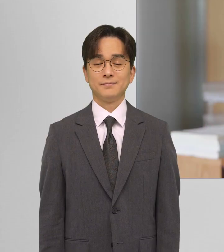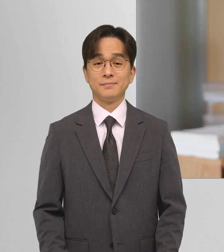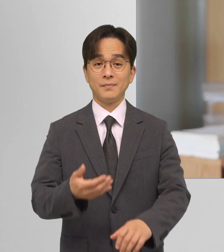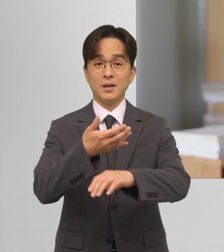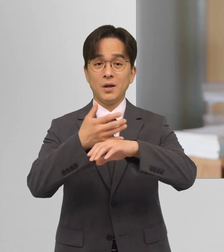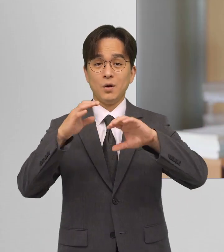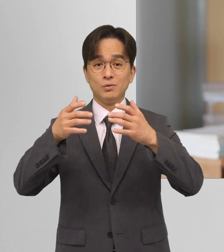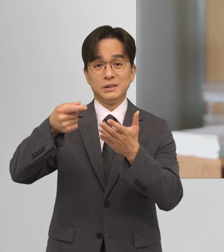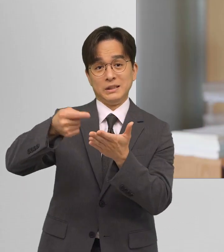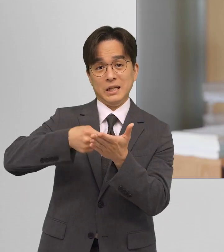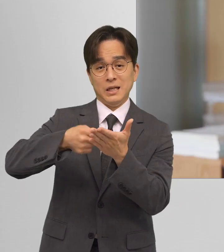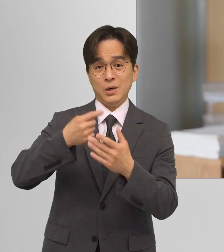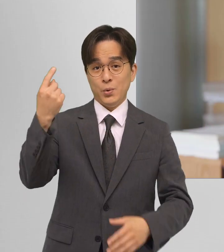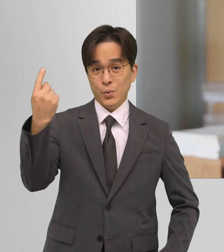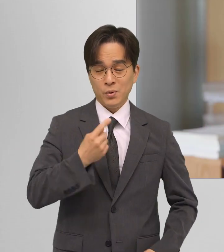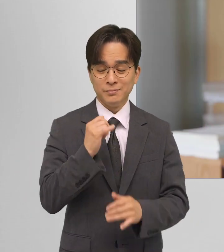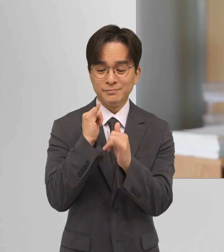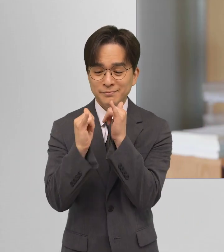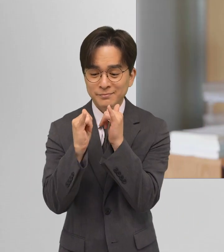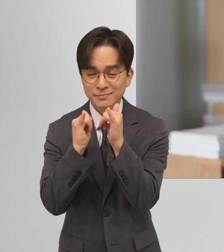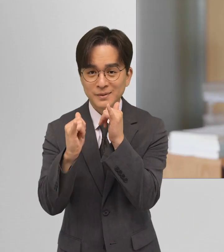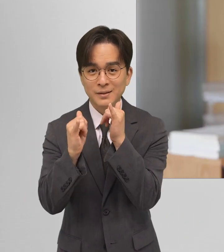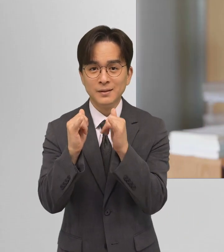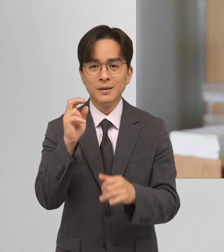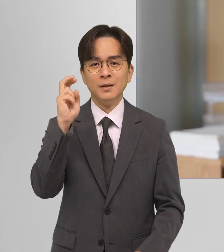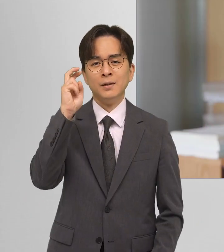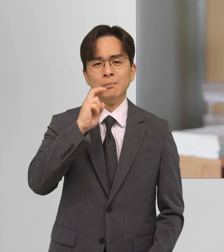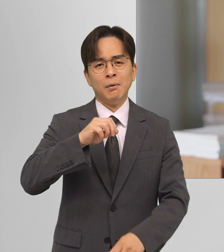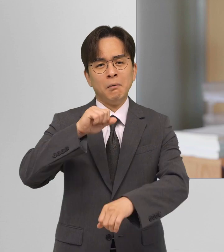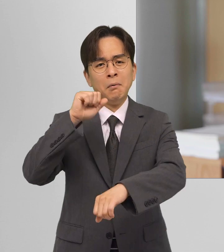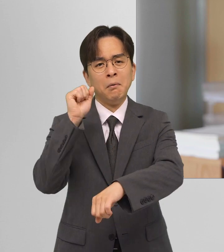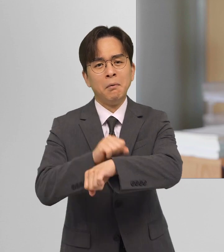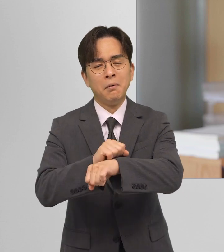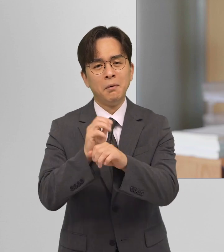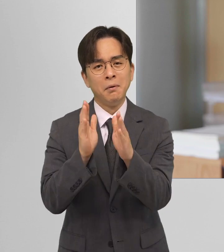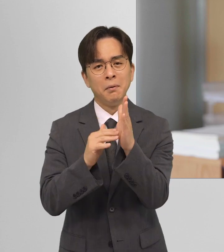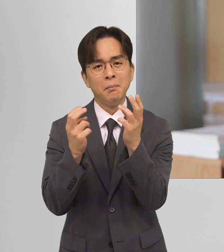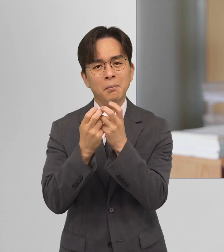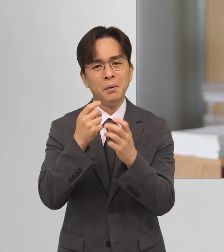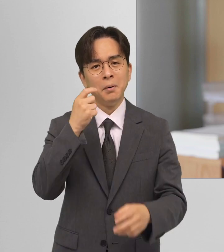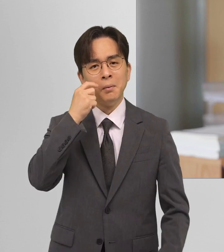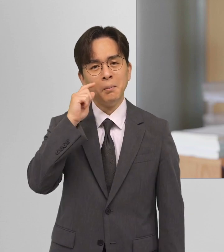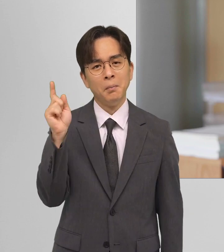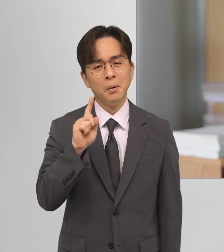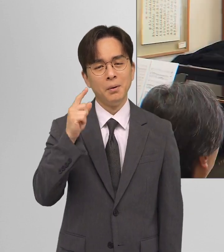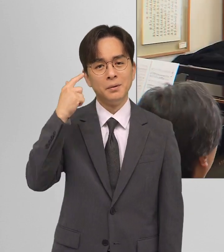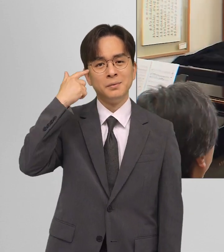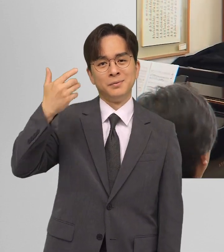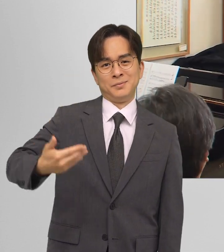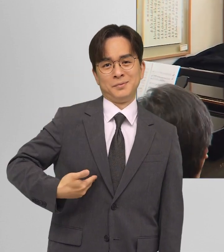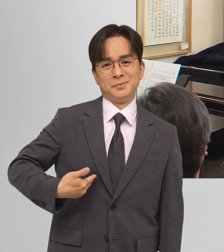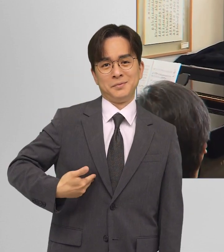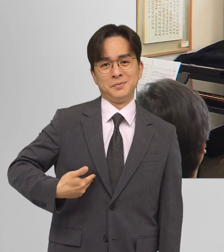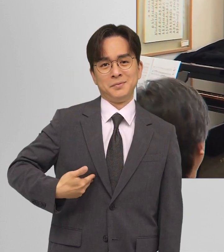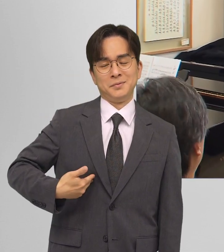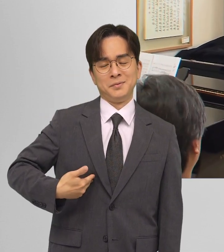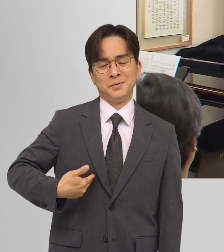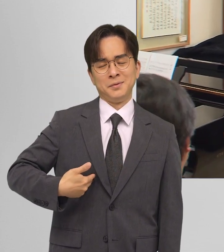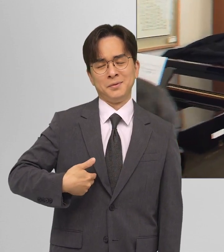저도 사실 현장에 30년 동안 있었던 사람인데 저도 그 이유가 궁금한데요.